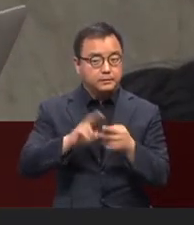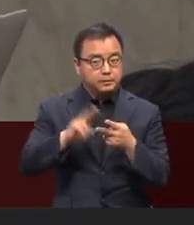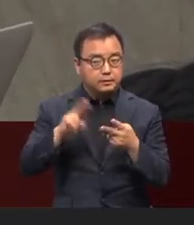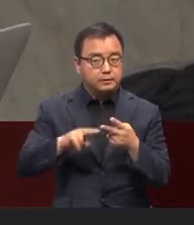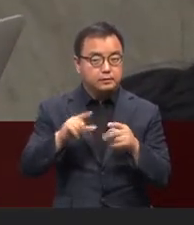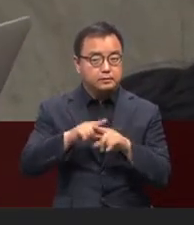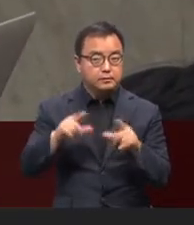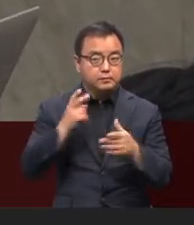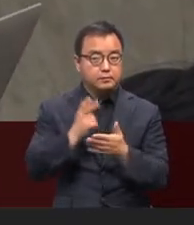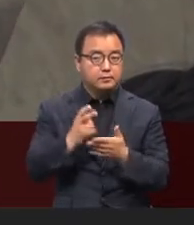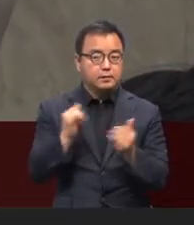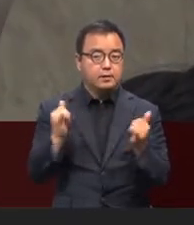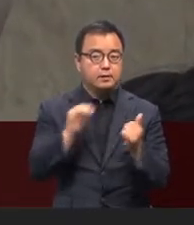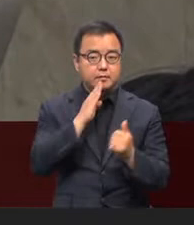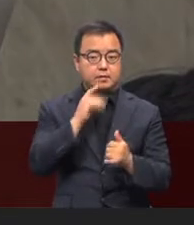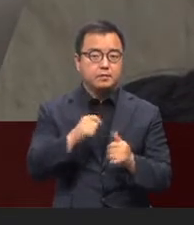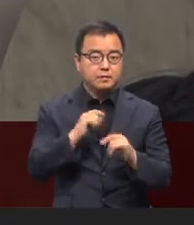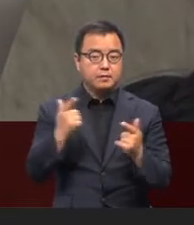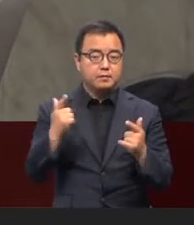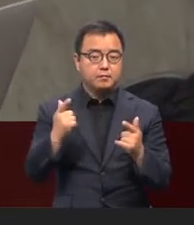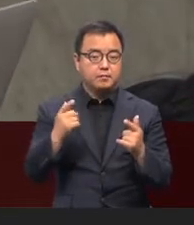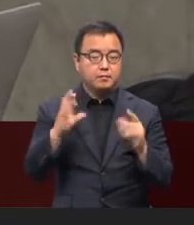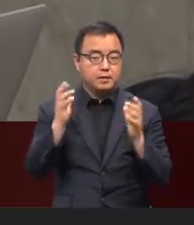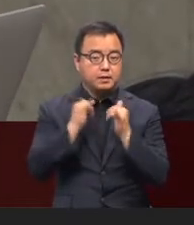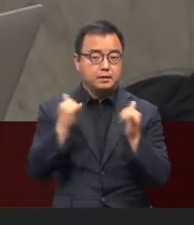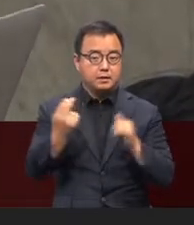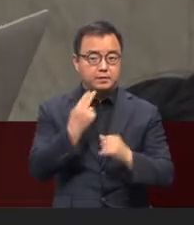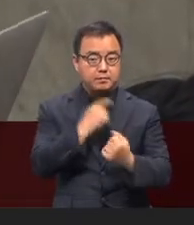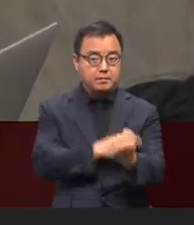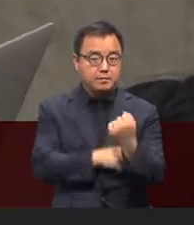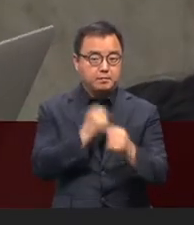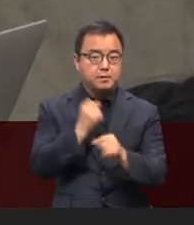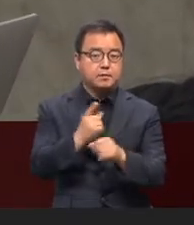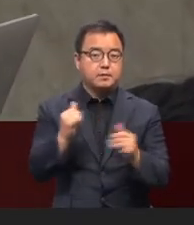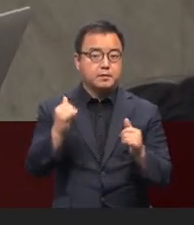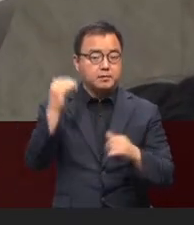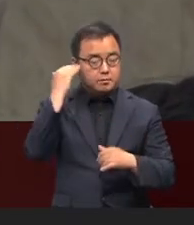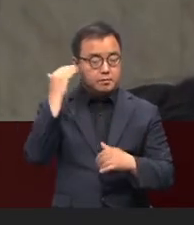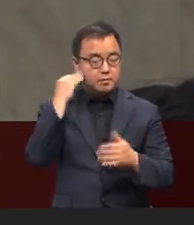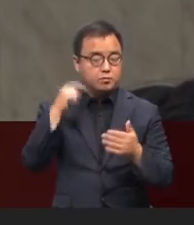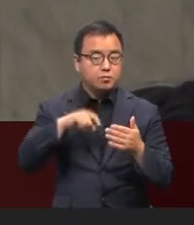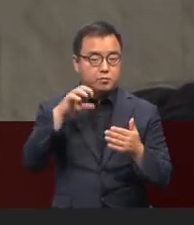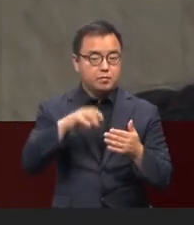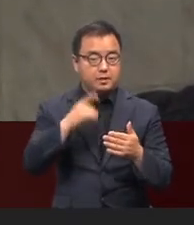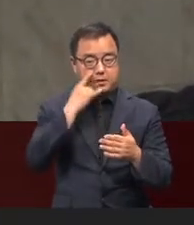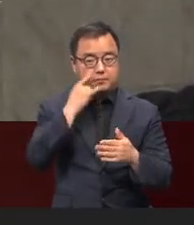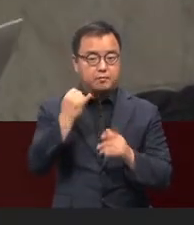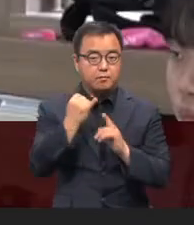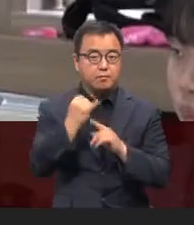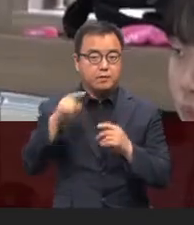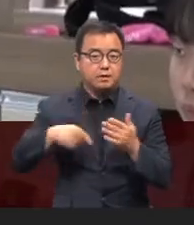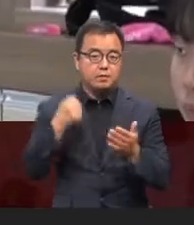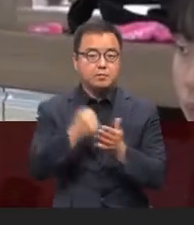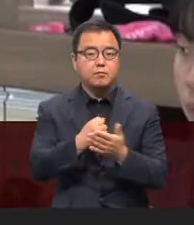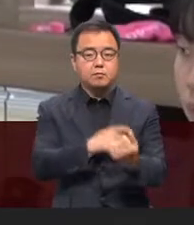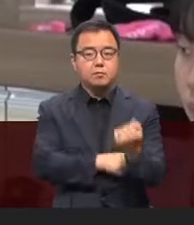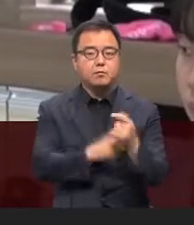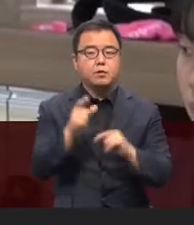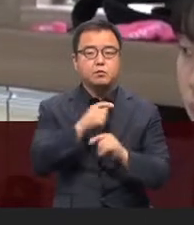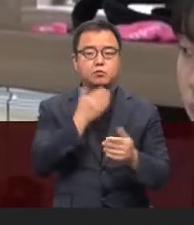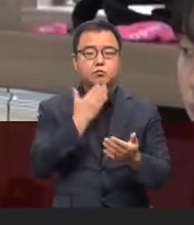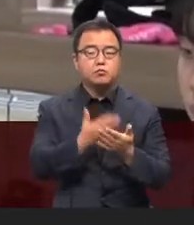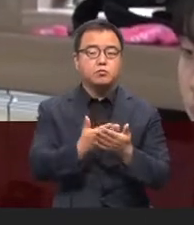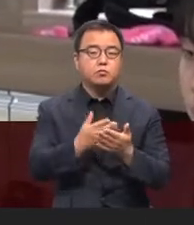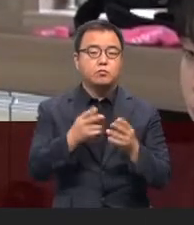태아의 생명권보다는 이미 사람이자 대한민국 국민으로 정의되는 산모의 자기결정권이 훨씬 더 중요하다고 생각합니다. 낙태를 처벌하지